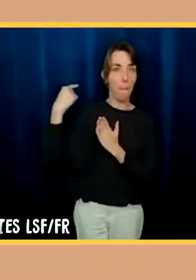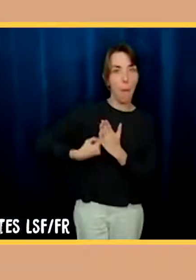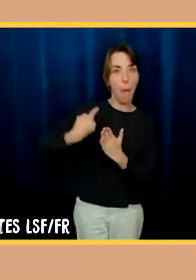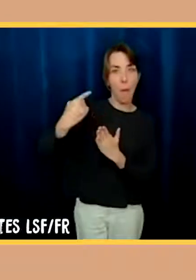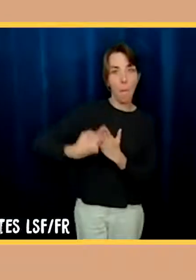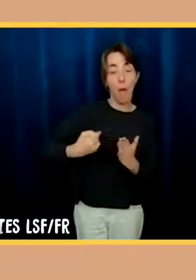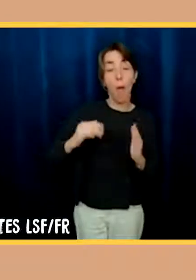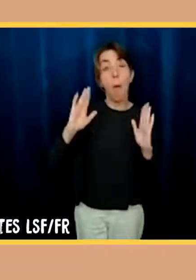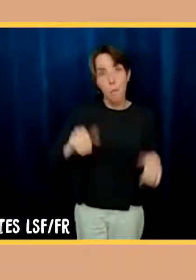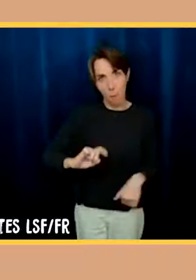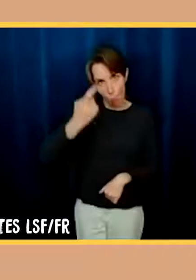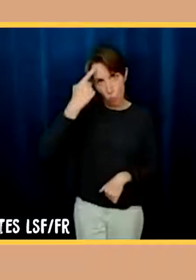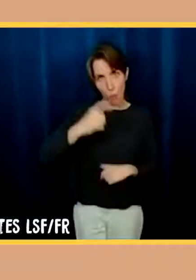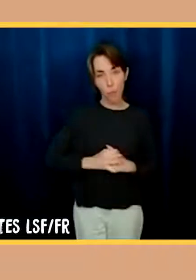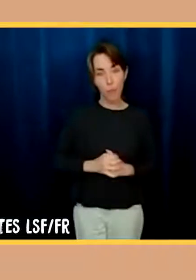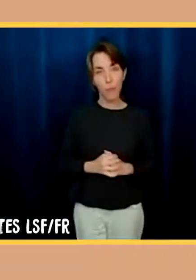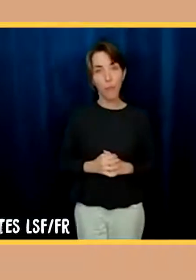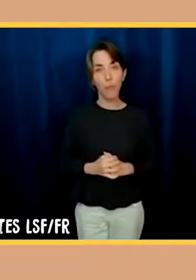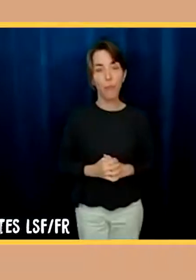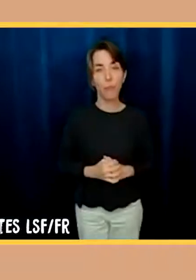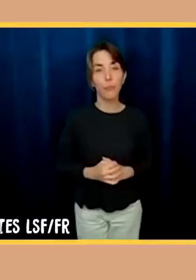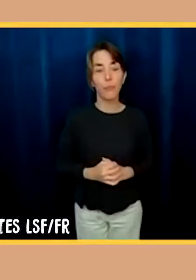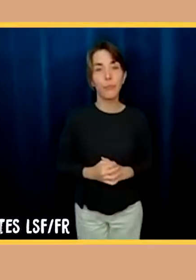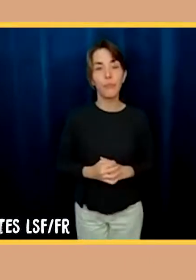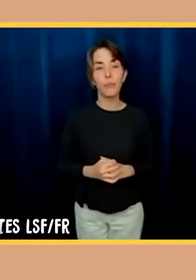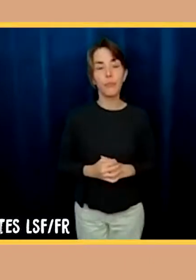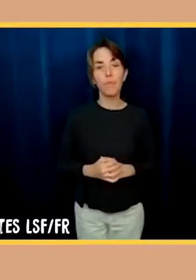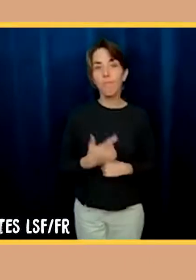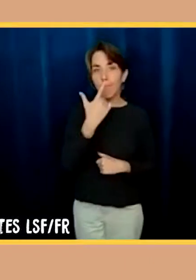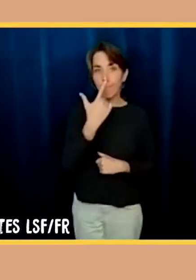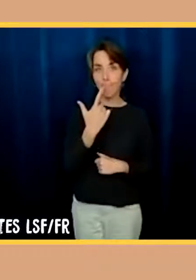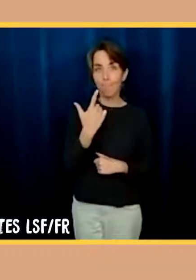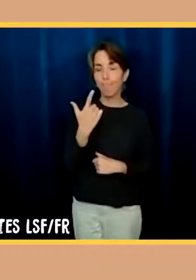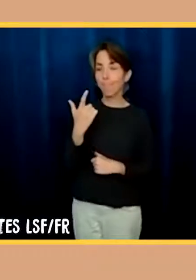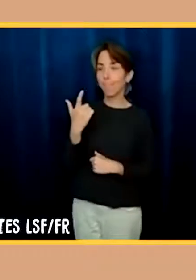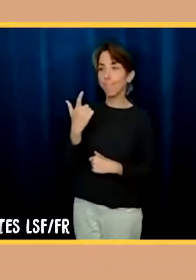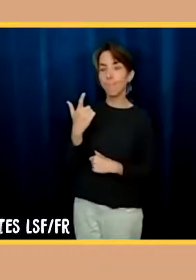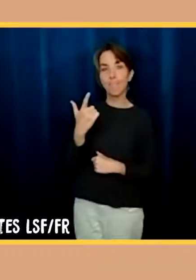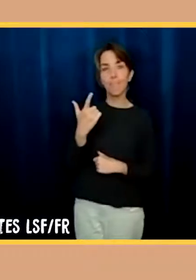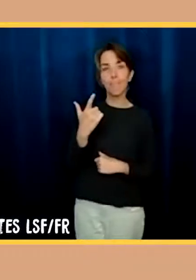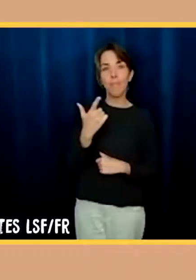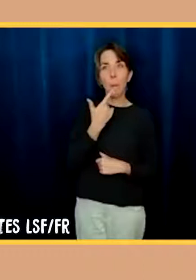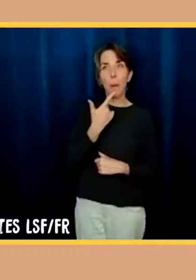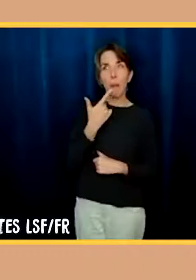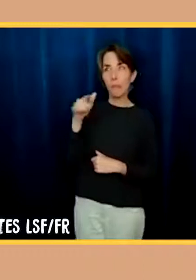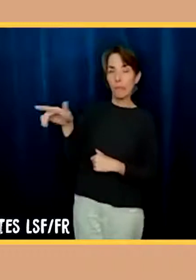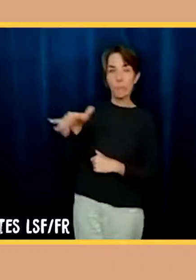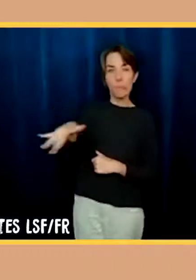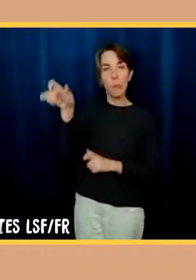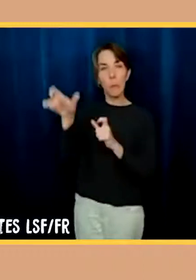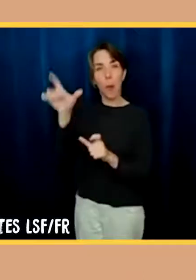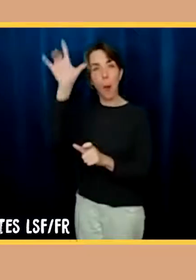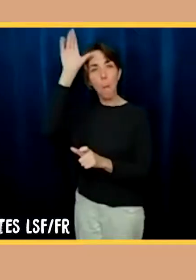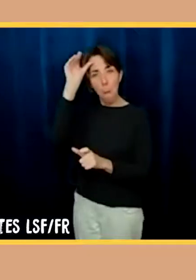consciente. Et je trouve ça dangereux, donc. Je trouvais ça dangereux au bout d'un moment de parler d'ignorance.